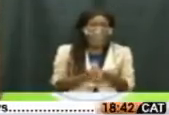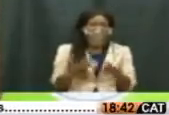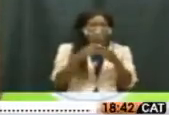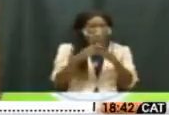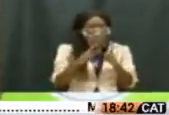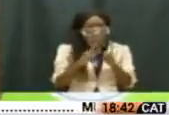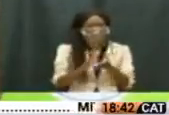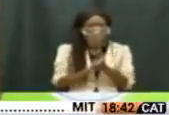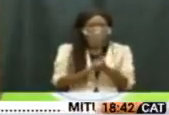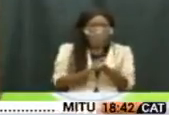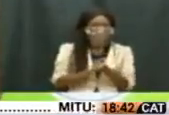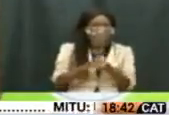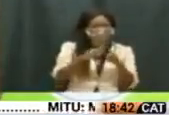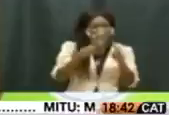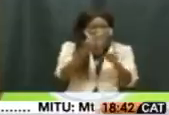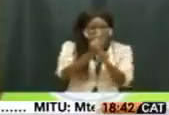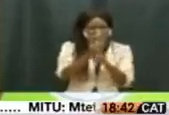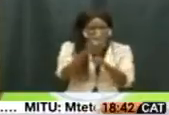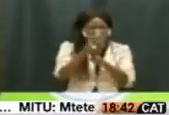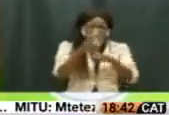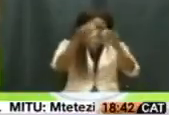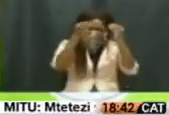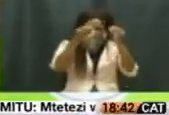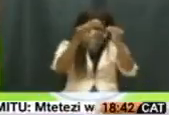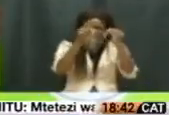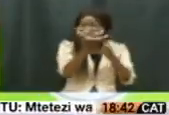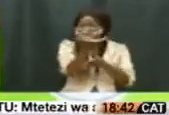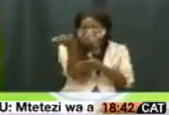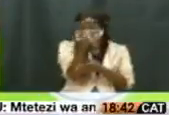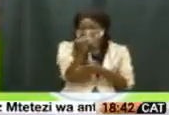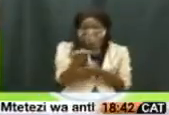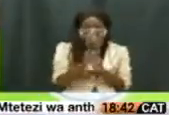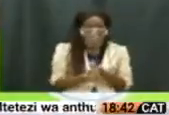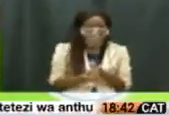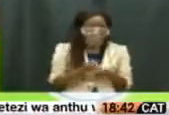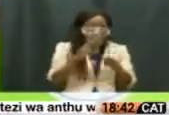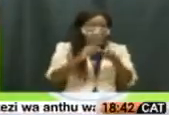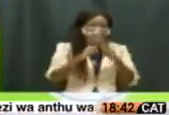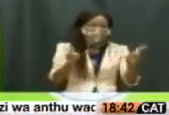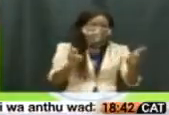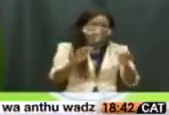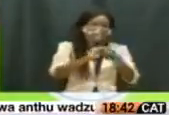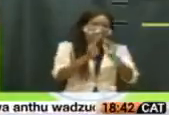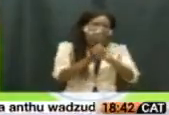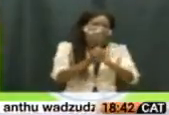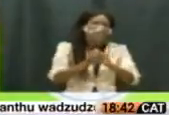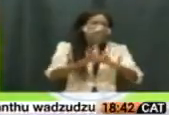amene taona kuma zipinjo zenizeni za kuti